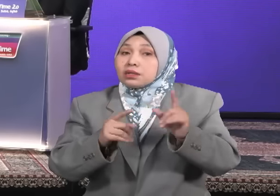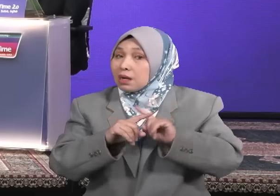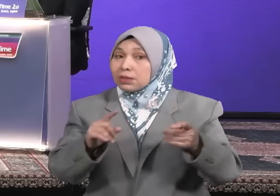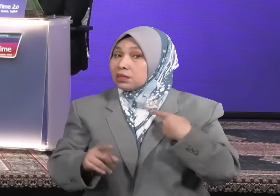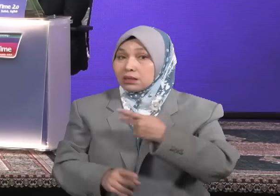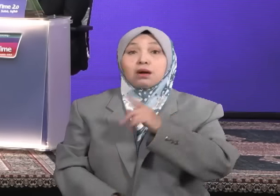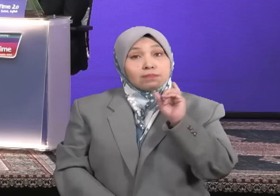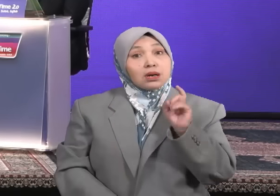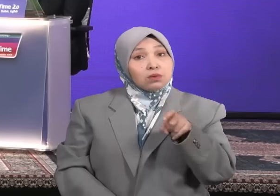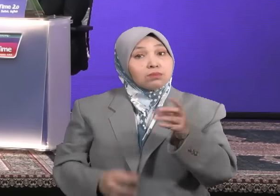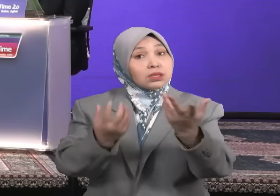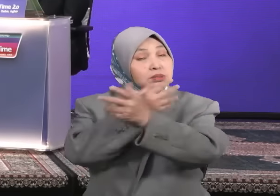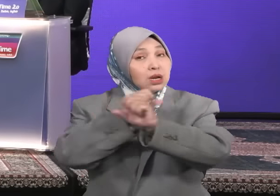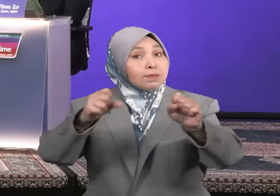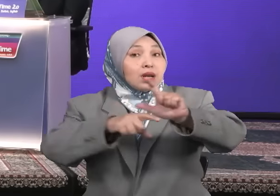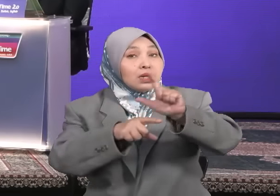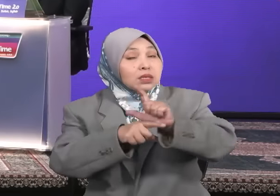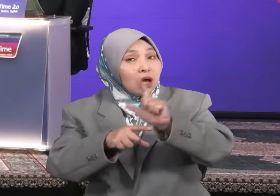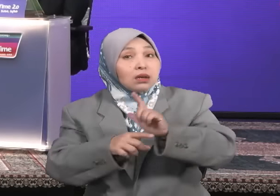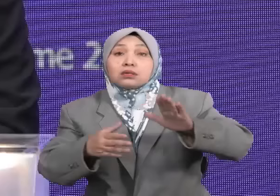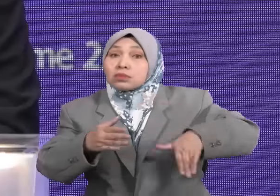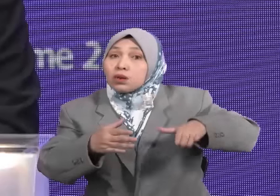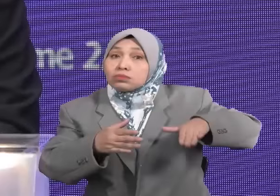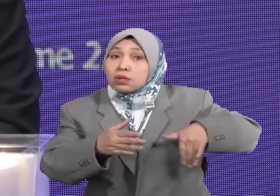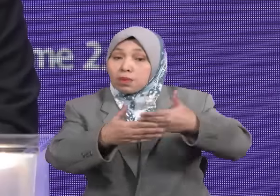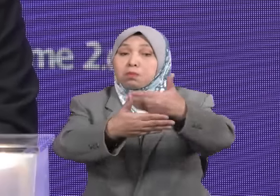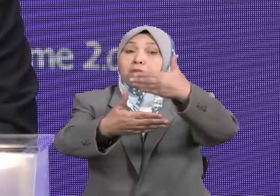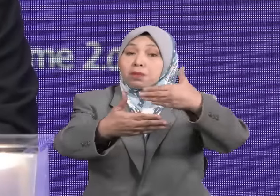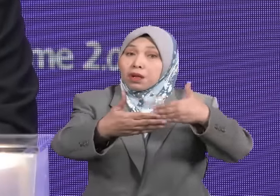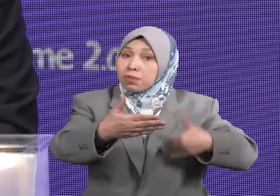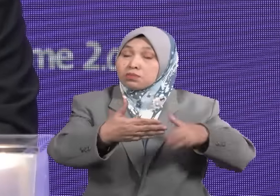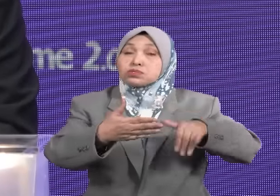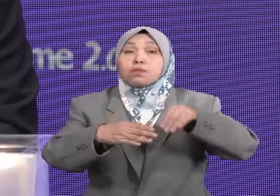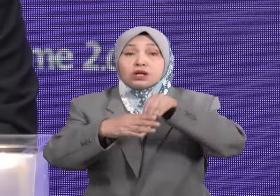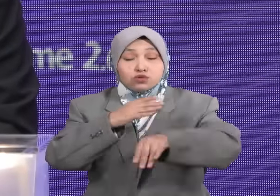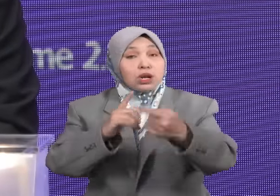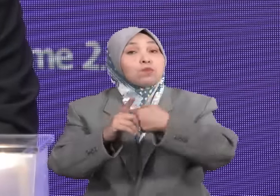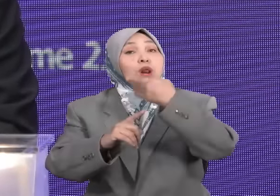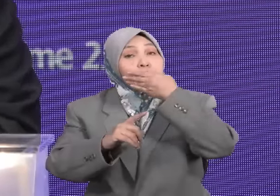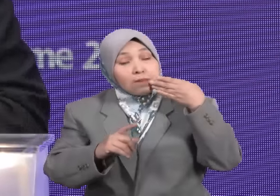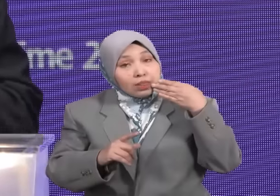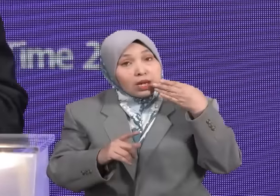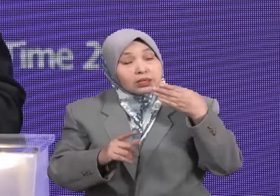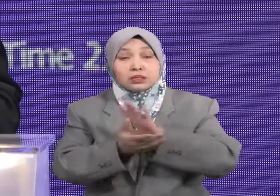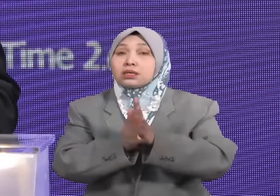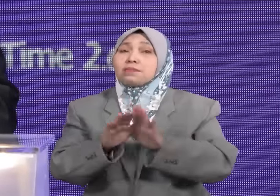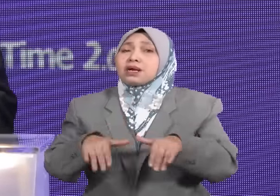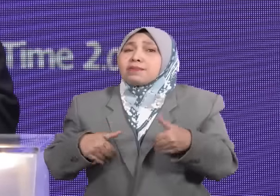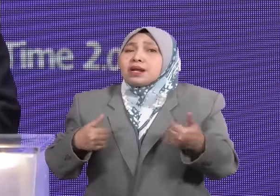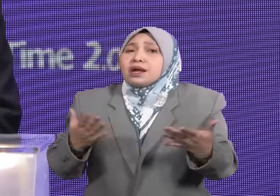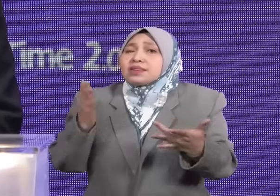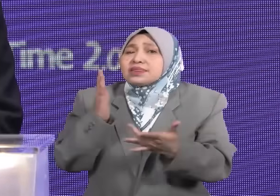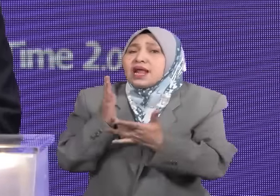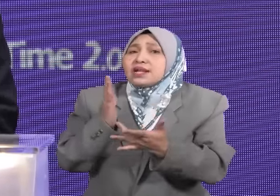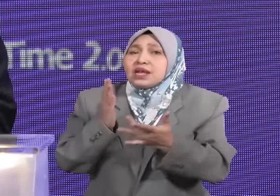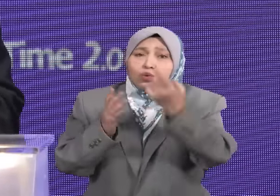kita perlu menyiapkan latihan sebelum itu, sebelum kita masuk ke dalam bulan Ramadan. Jadi bagaimanakah teknik